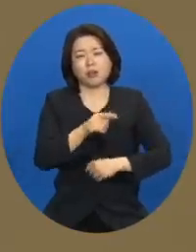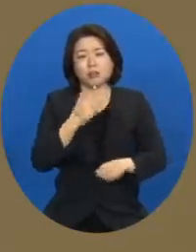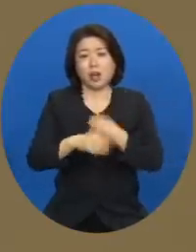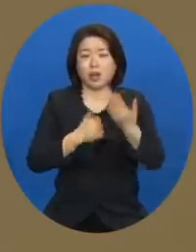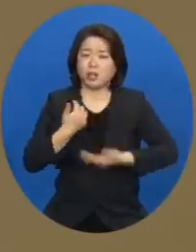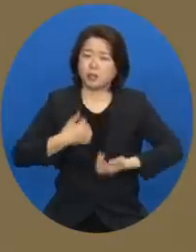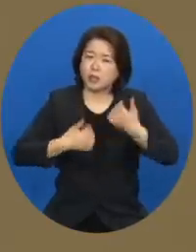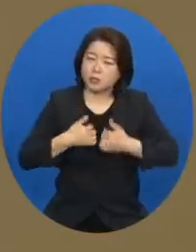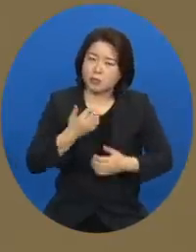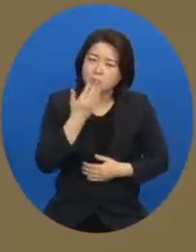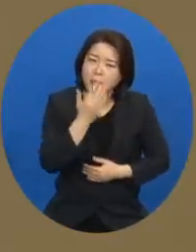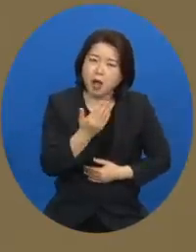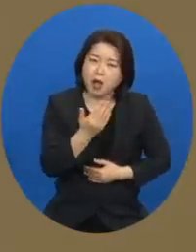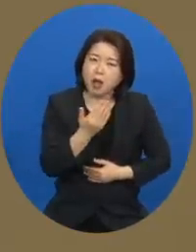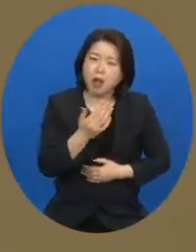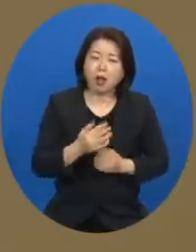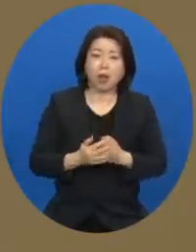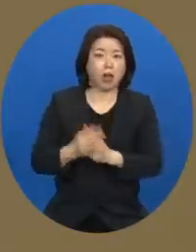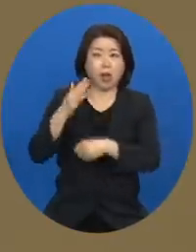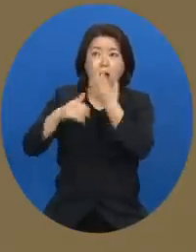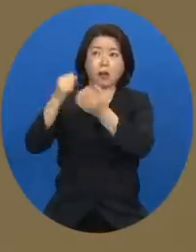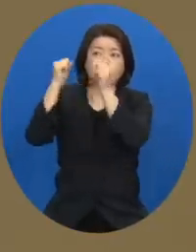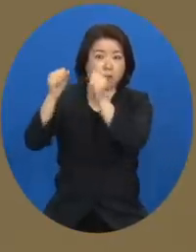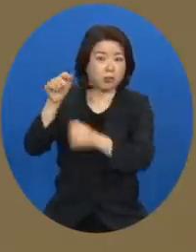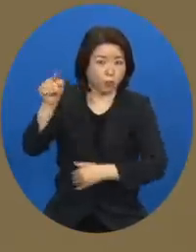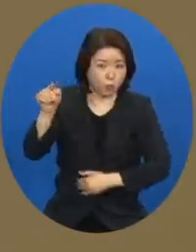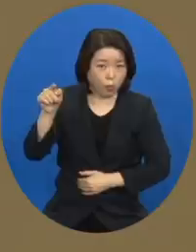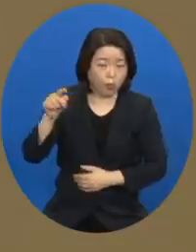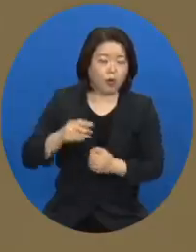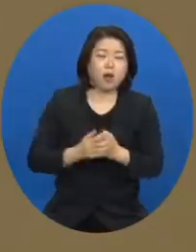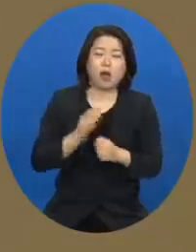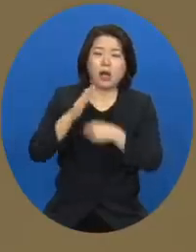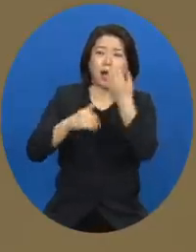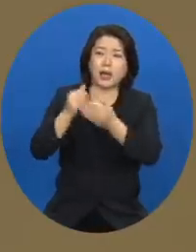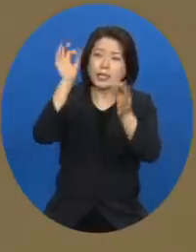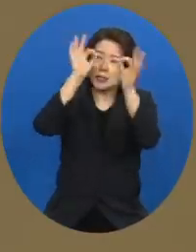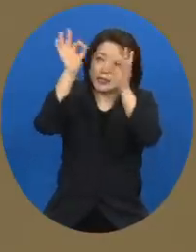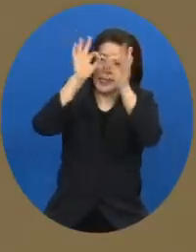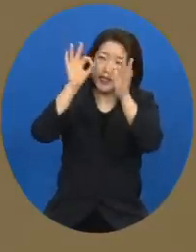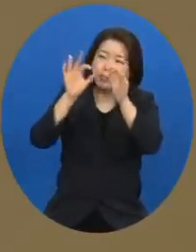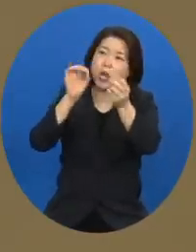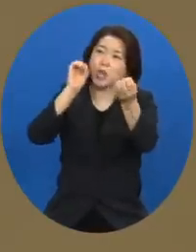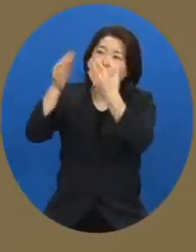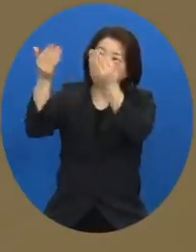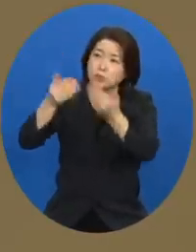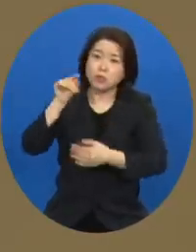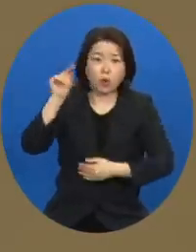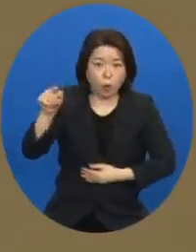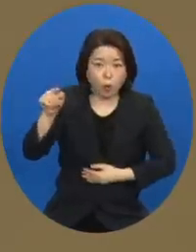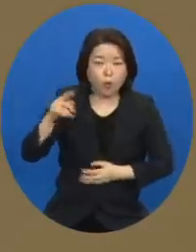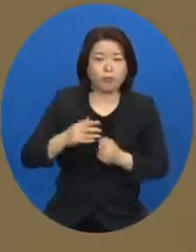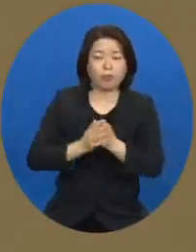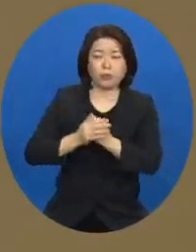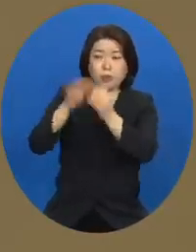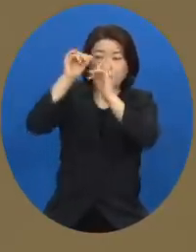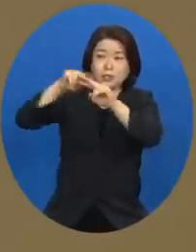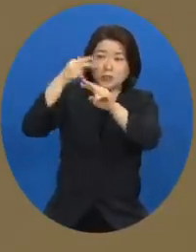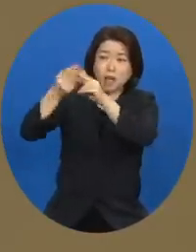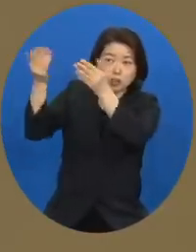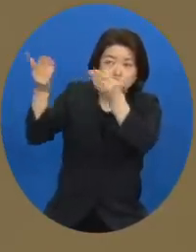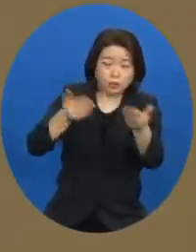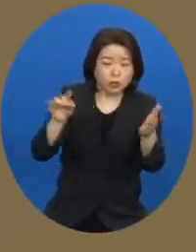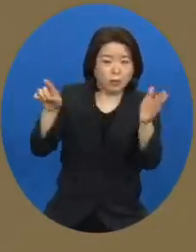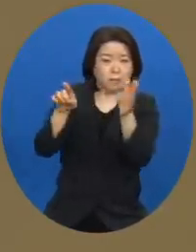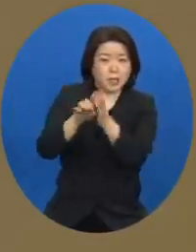하는 것일까요? 하나님이 계신 것과 하나님을 찾으면 응답해 주신다는 것, 상 주시는 것을 믿기만